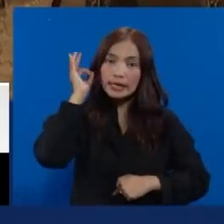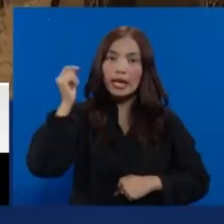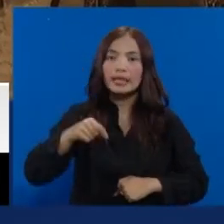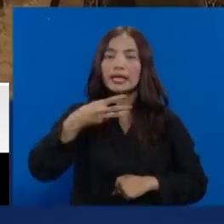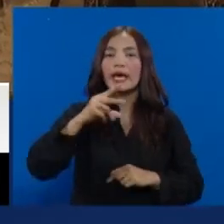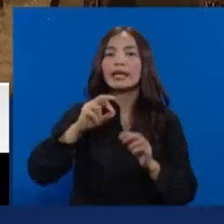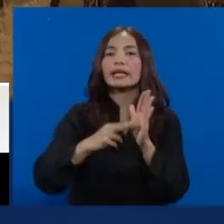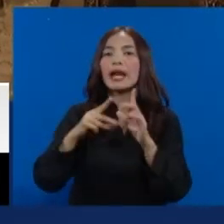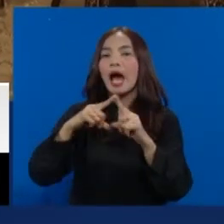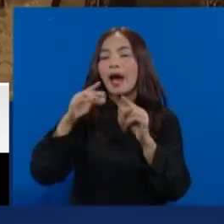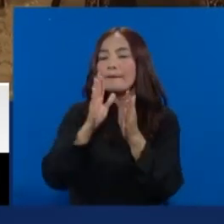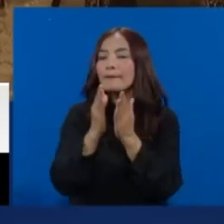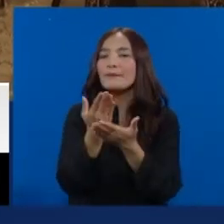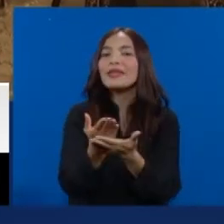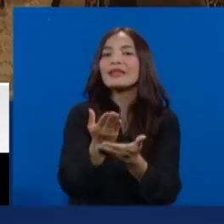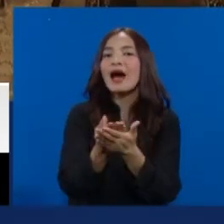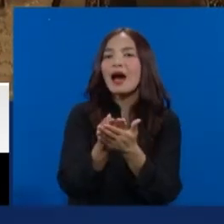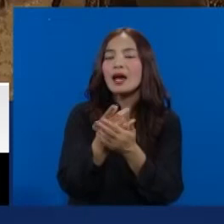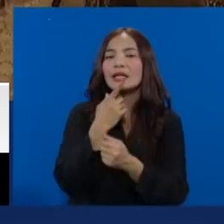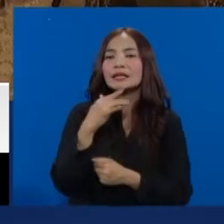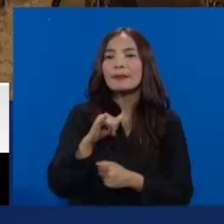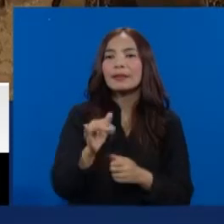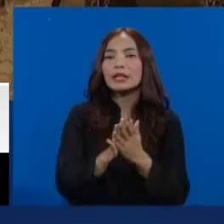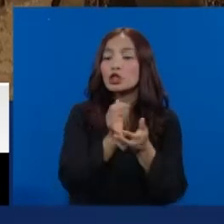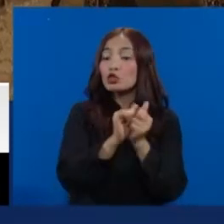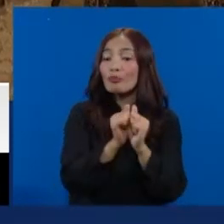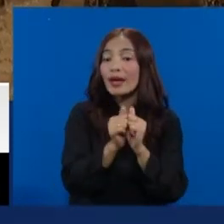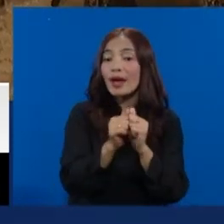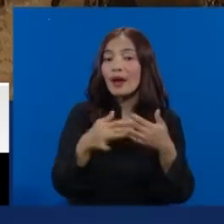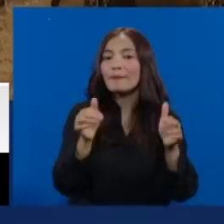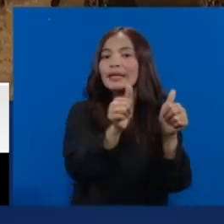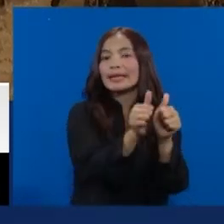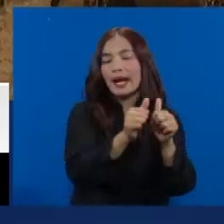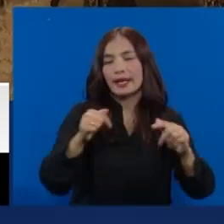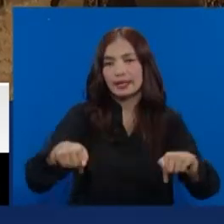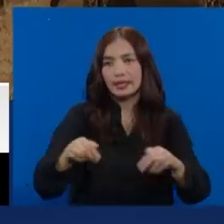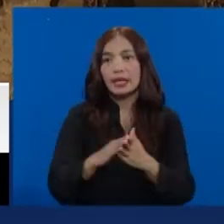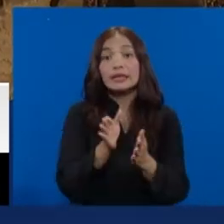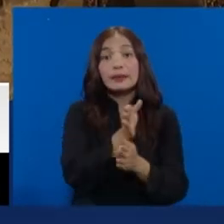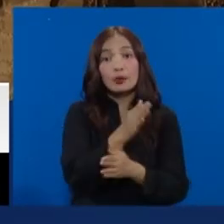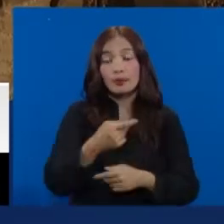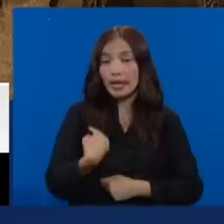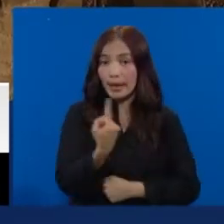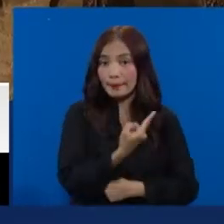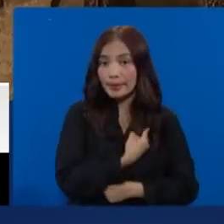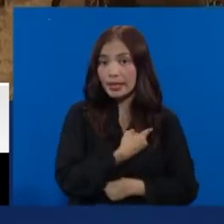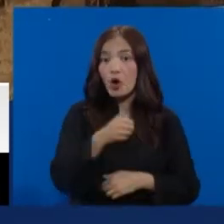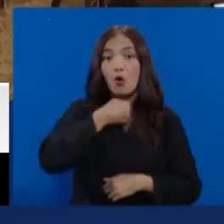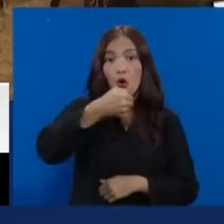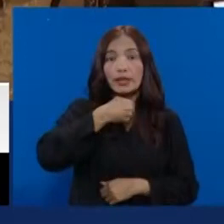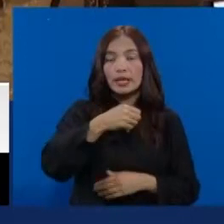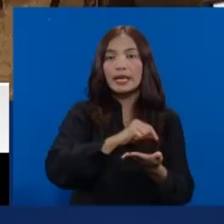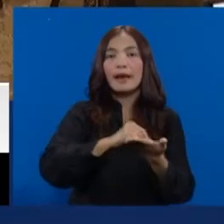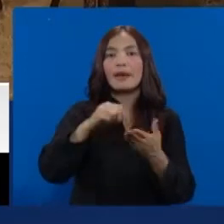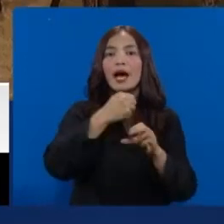meminta restu atau sungkem kepada Gusti Kanjeng Ratu Hemas. Di mana tadi kami juga sempat mewawancari Gusti